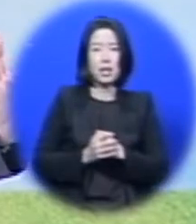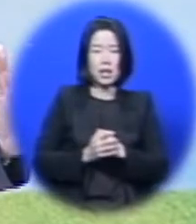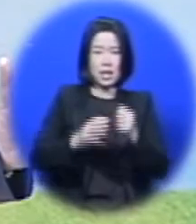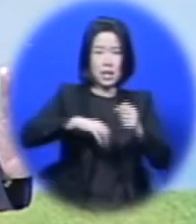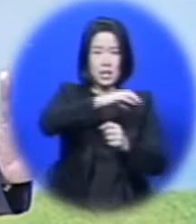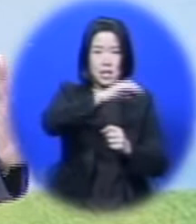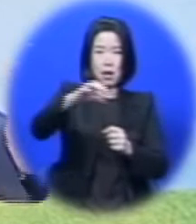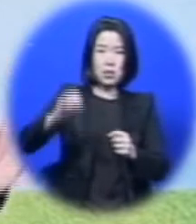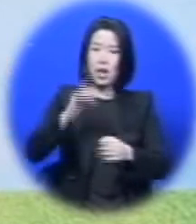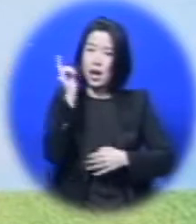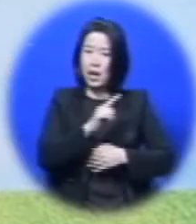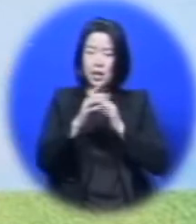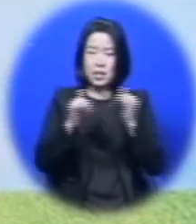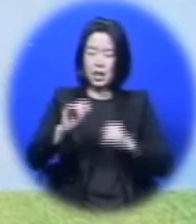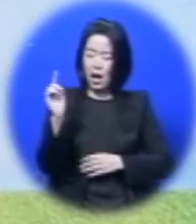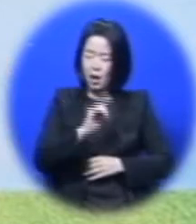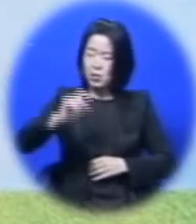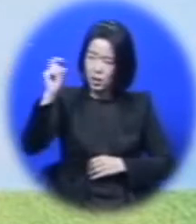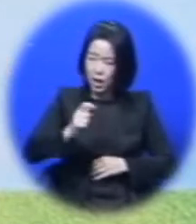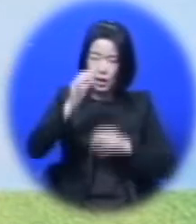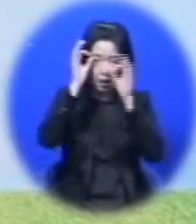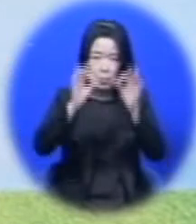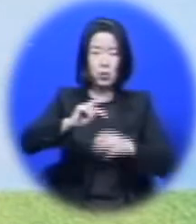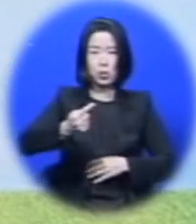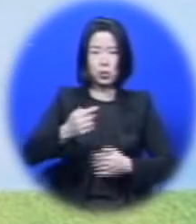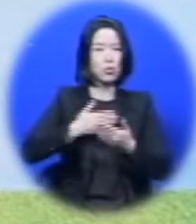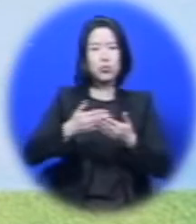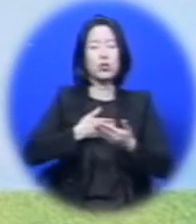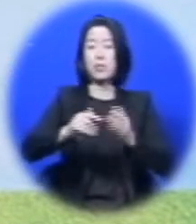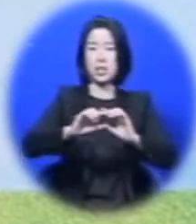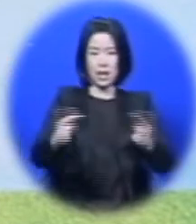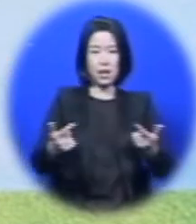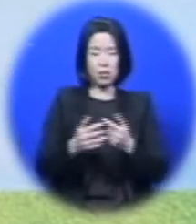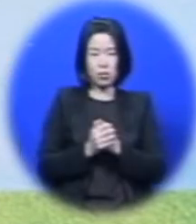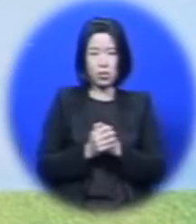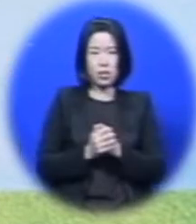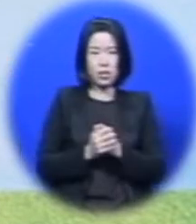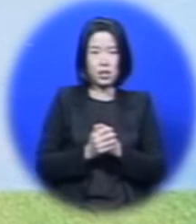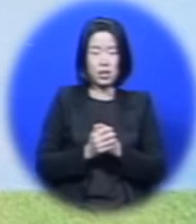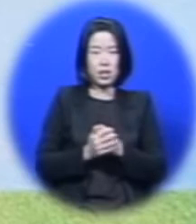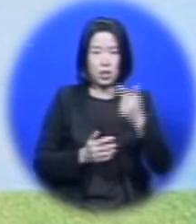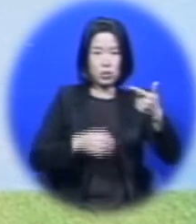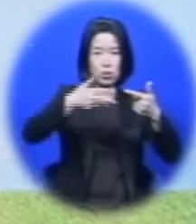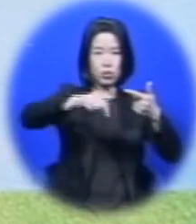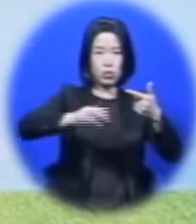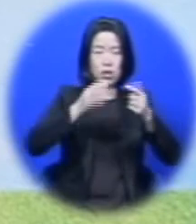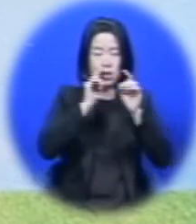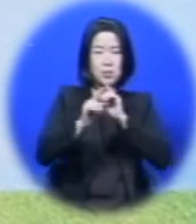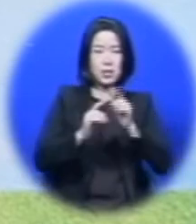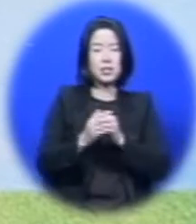사방의 악한 자가 아무리 강해 보여도 두렵지가 않다는 겁니다. 6절 말씀해